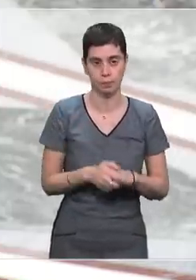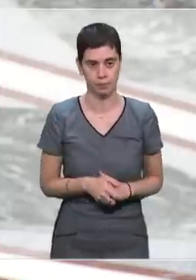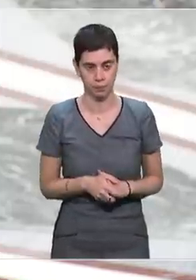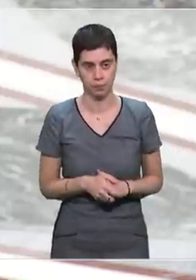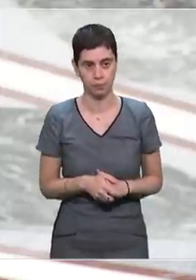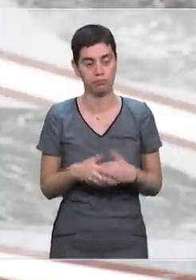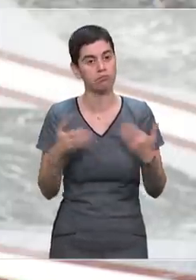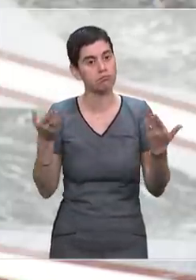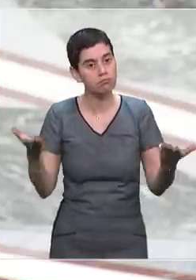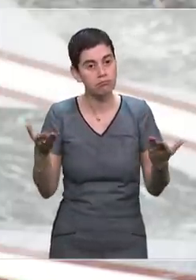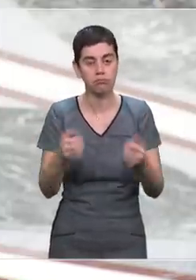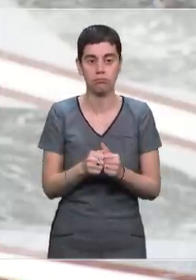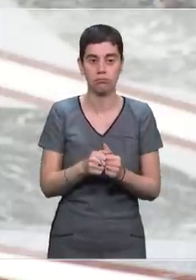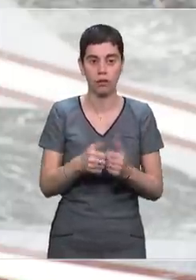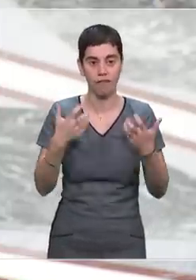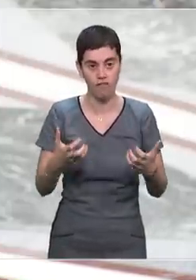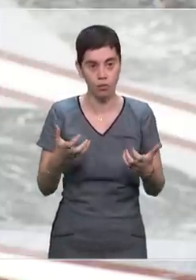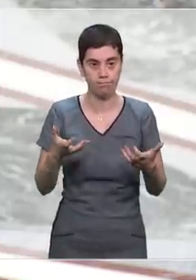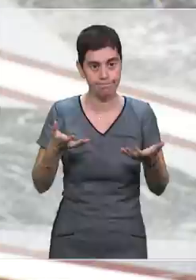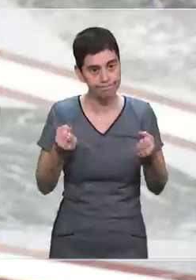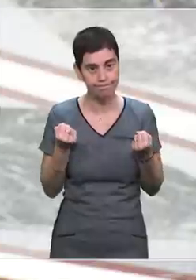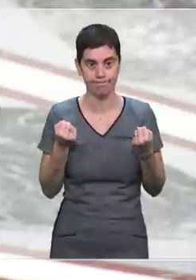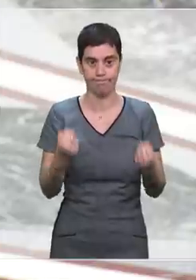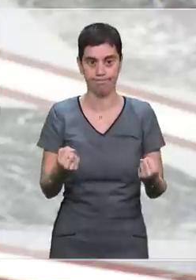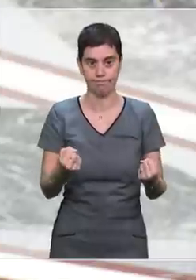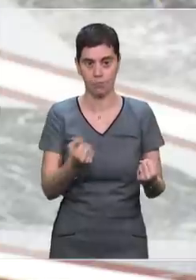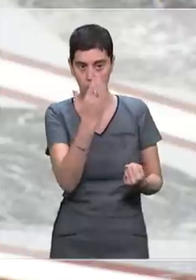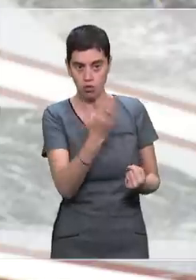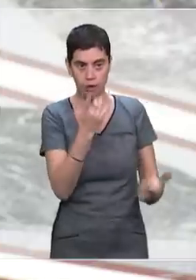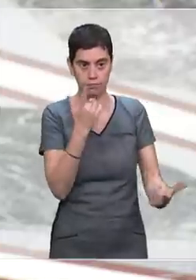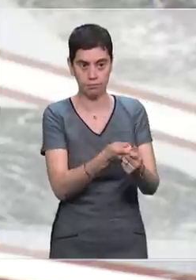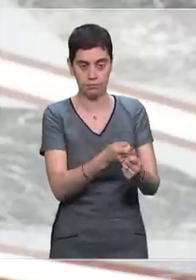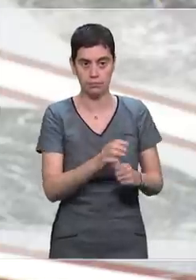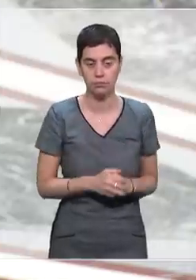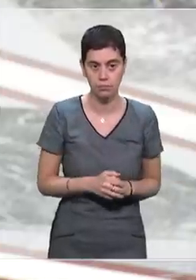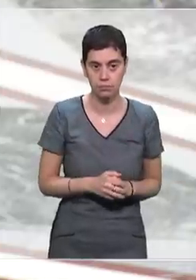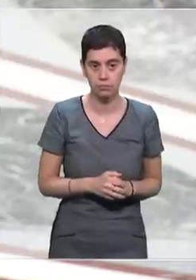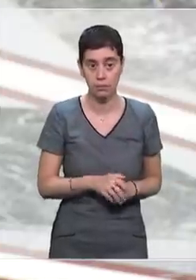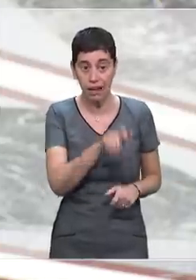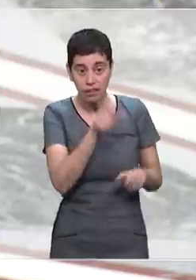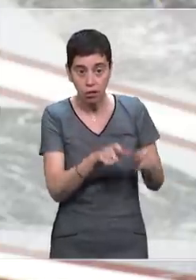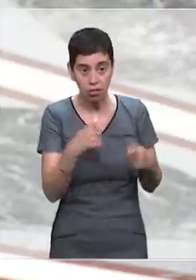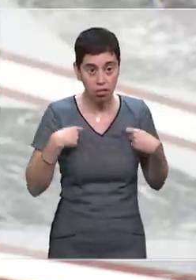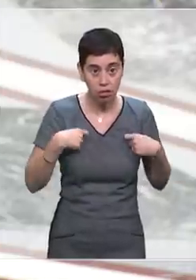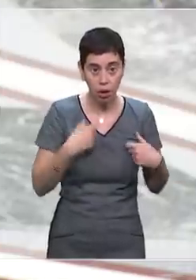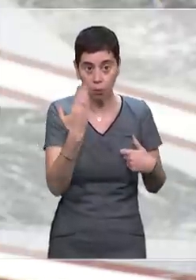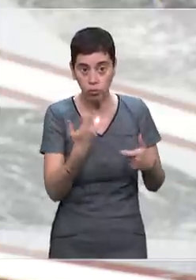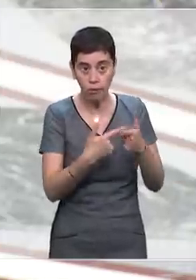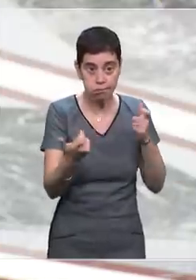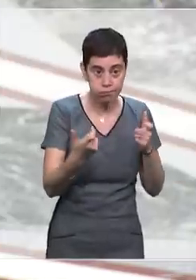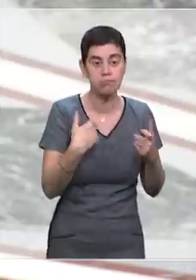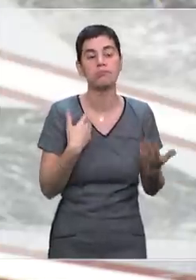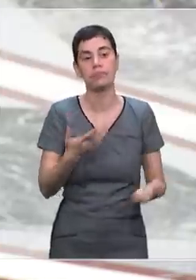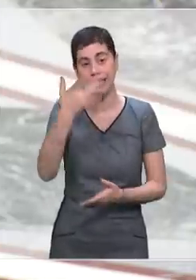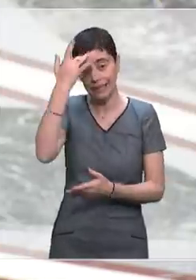Jean-François Carenco, nous sommes déterminés à y répondre. Pour répondre à l'urgence sur le pouvoir d'achat, nous avons décidé cet été